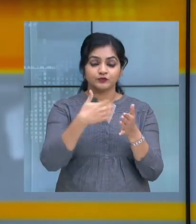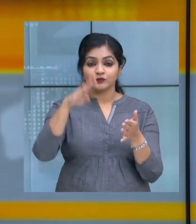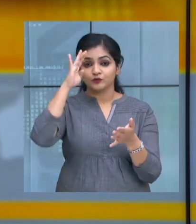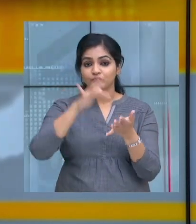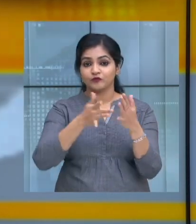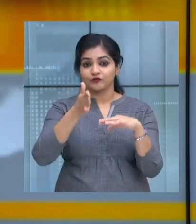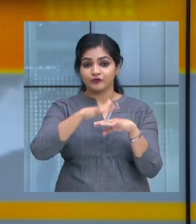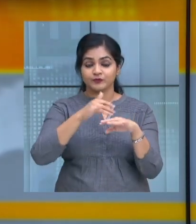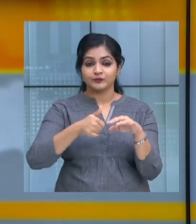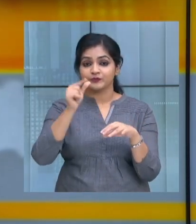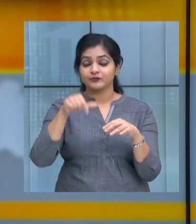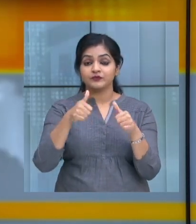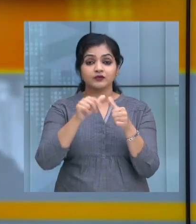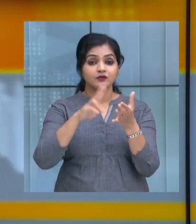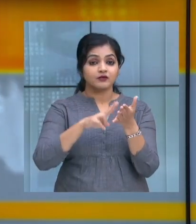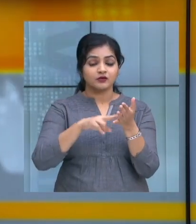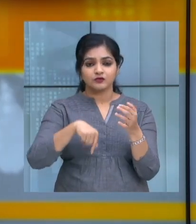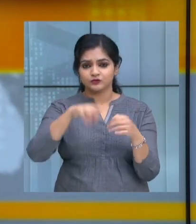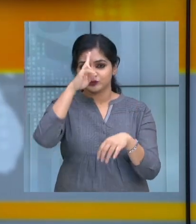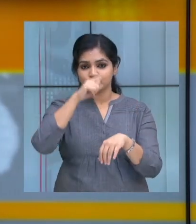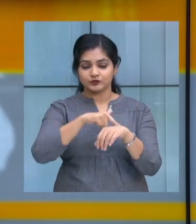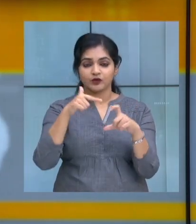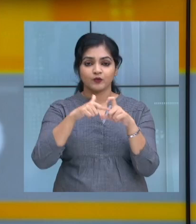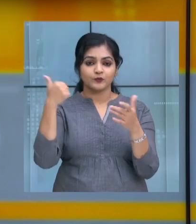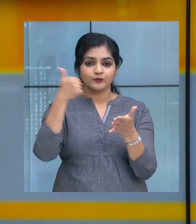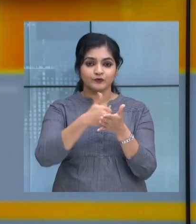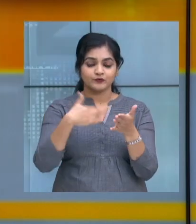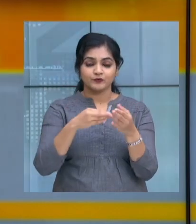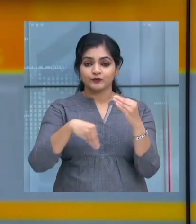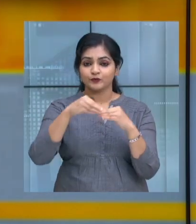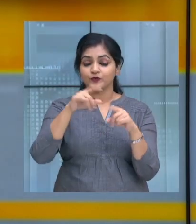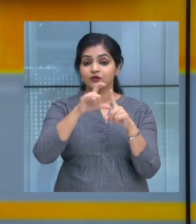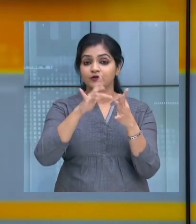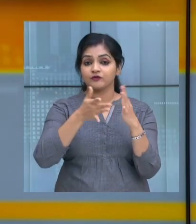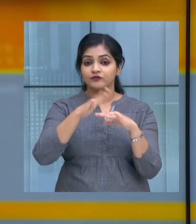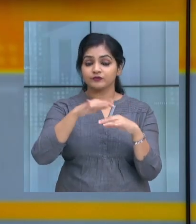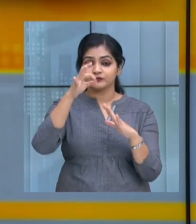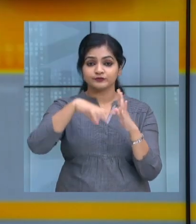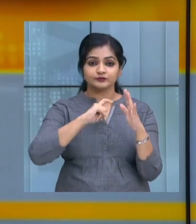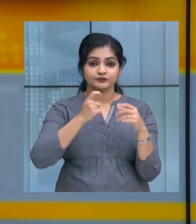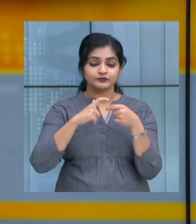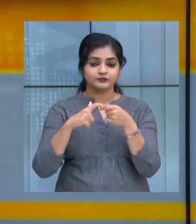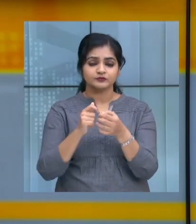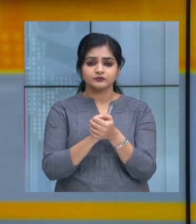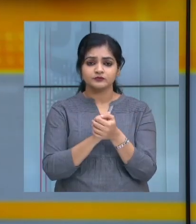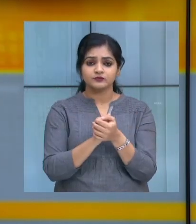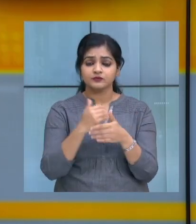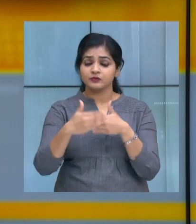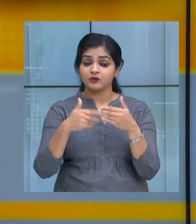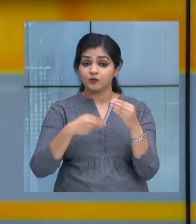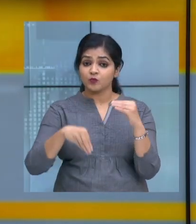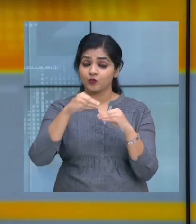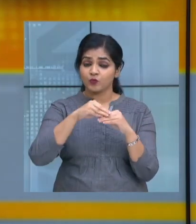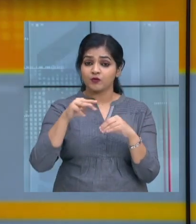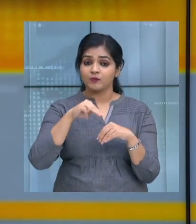ഡെക് കേഡറ്റ് ടെസ ജോസഫാണ് ഉച്ചയോടെ കൊച്ചിയിലെത്തിയത്. ബൽറാം നെടുങ്ങാടി ഡൽഹിയിൽ നിന്ന് വിവരങ്ങൾ നൽകാറുണ്ട്. ബൽറാം, ഇനിയും മലയാളികൾ